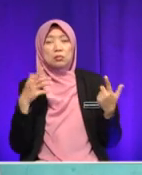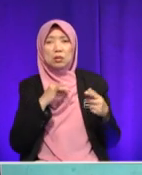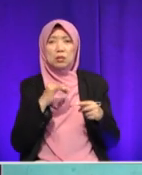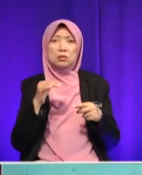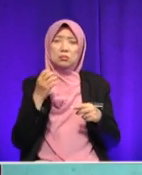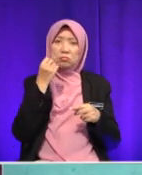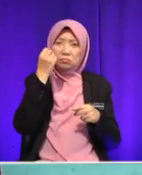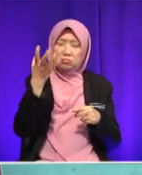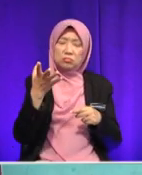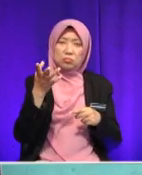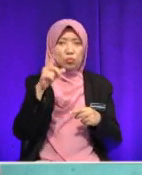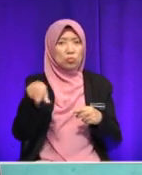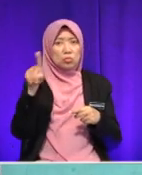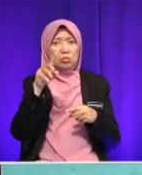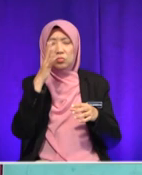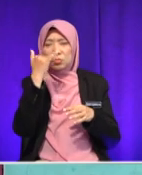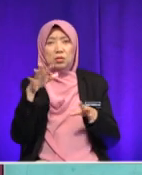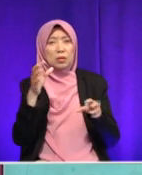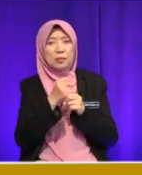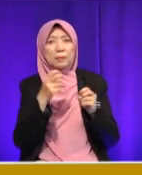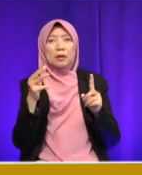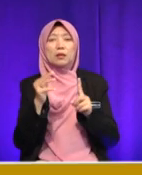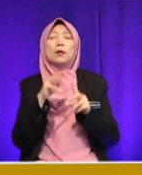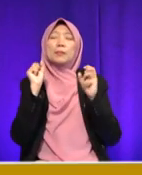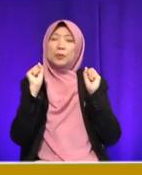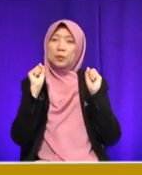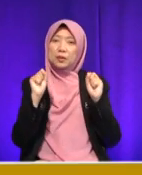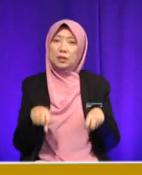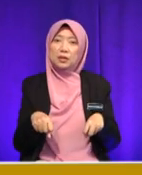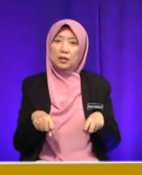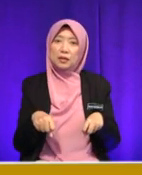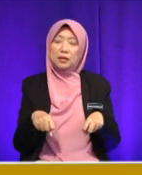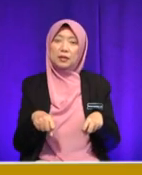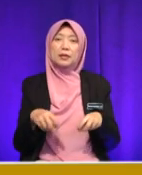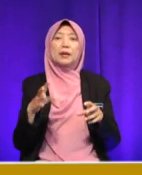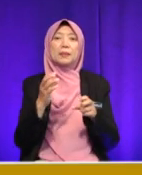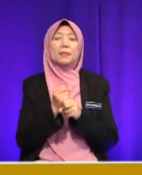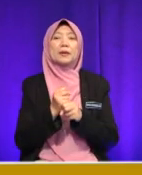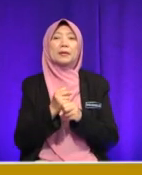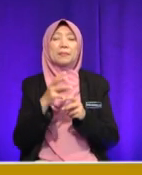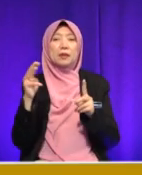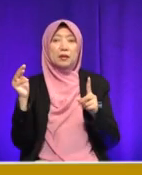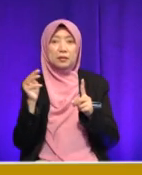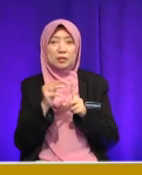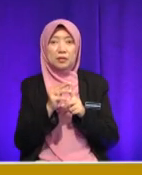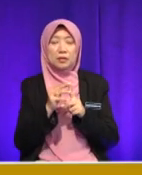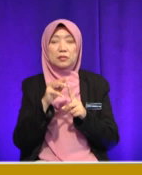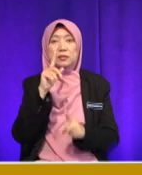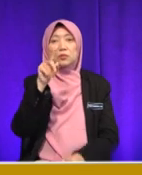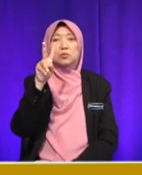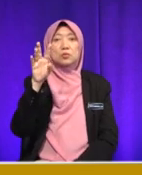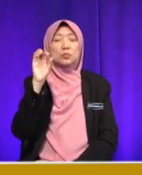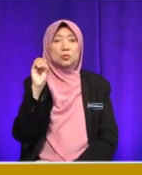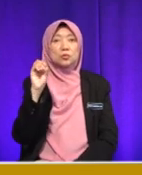sebut putaran, kenapa saya tak dapat markah? Sebenarnya boleh. Boleh, anda boleh dapat markah. Putaran 120